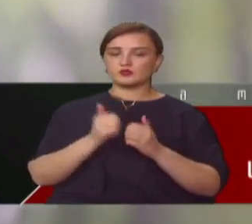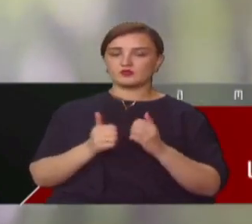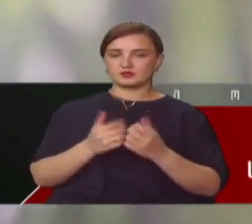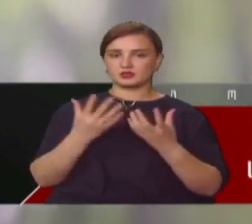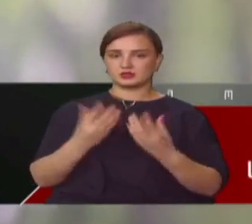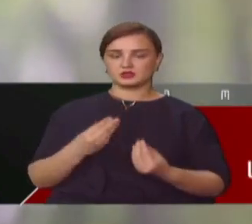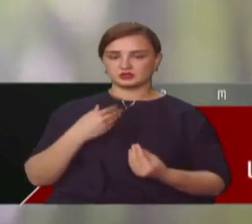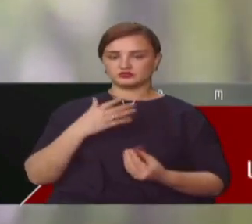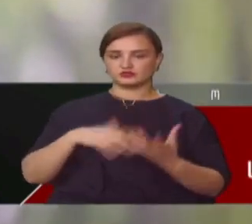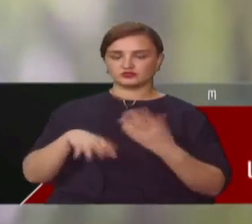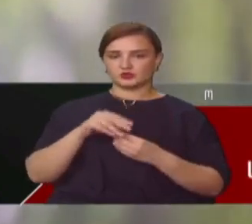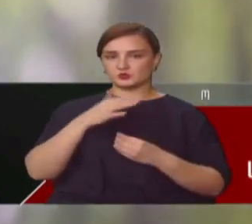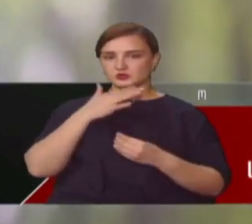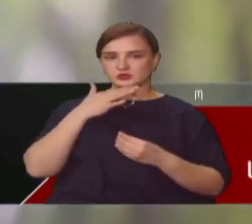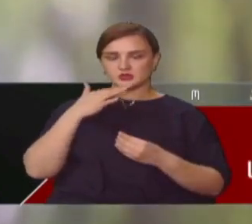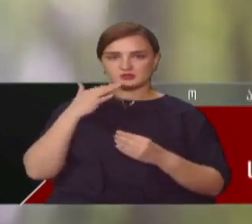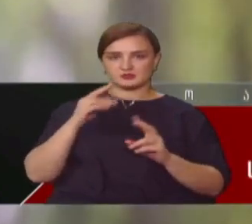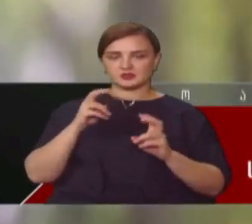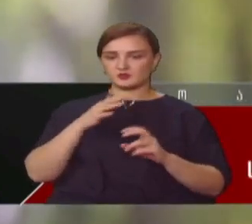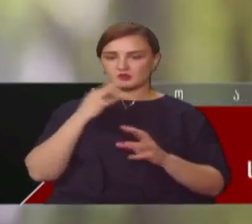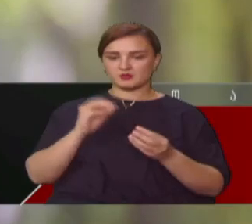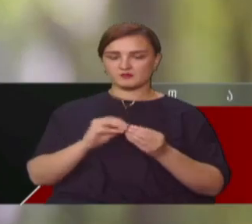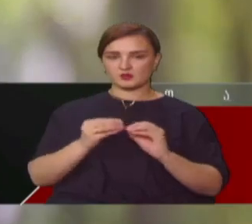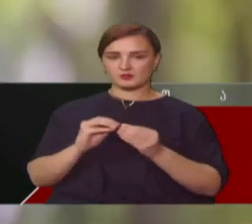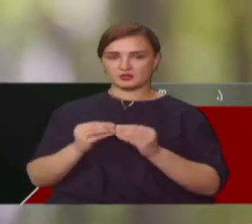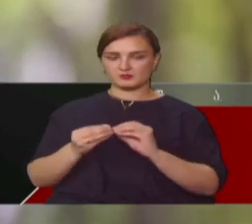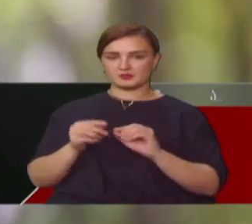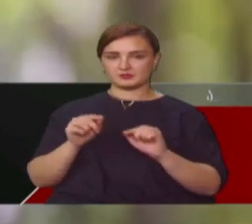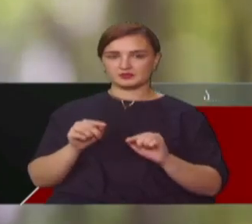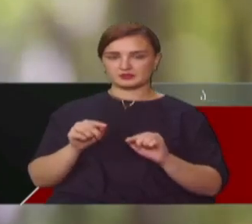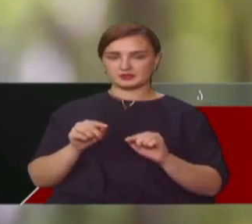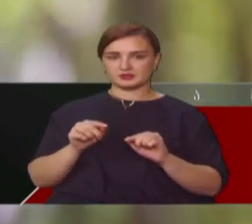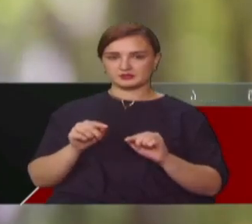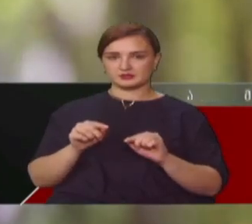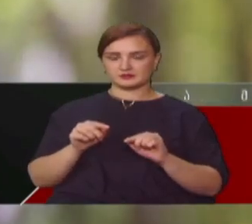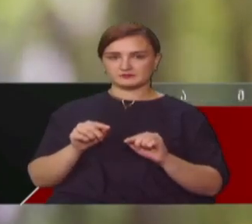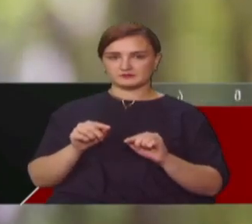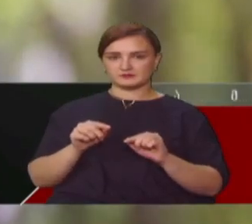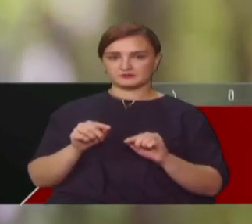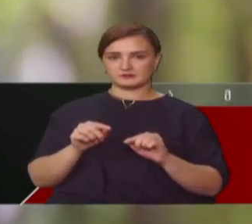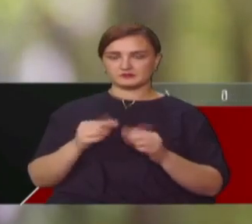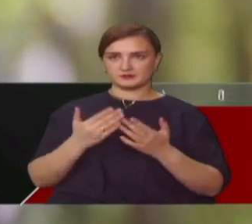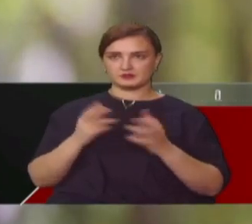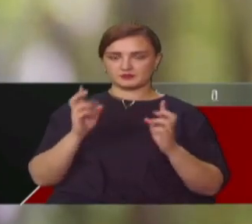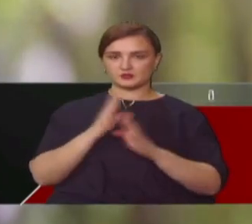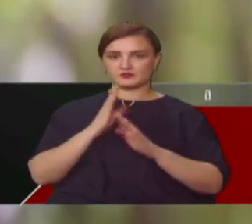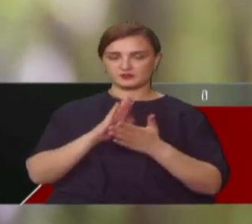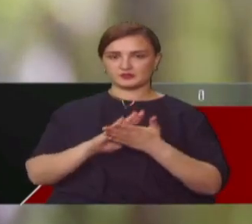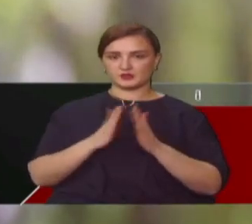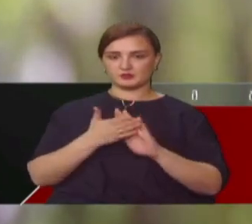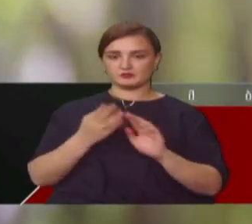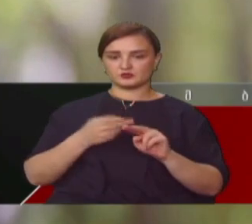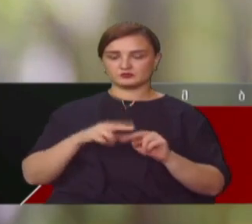ჩვენ გვიწევს უზარმაზარ და უამრავ დაბრკოლებთან წინააღმდეგობის გაწვა. თუნდაც ავიღოთ მეტეოროლოგიური პირობები, იმიტომ რომ